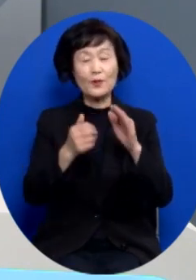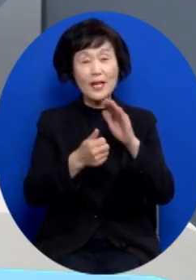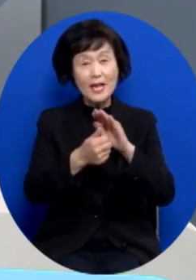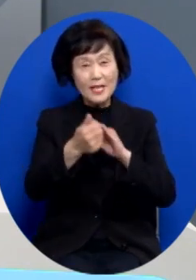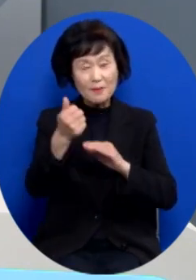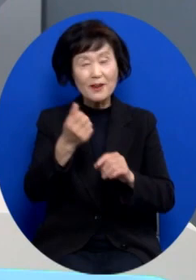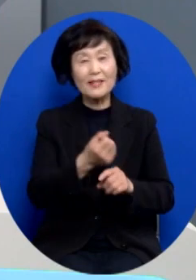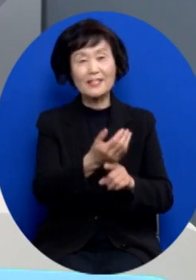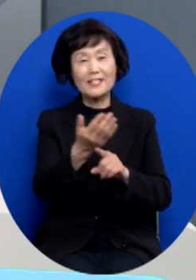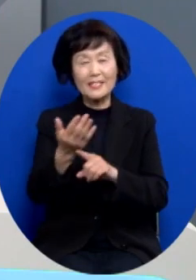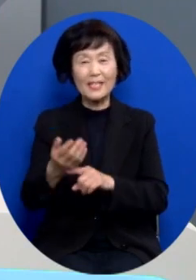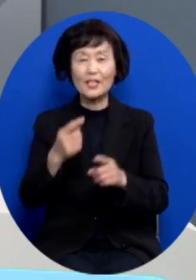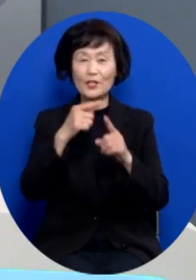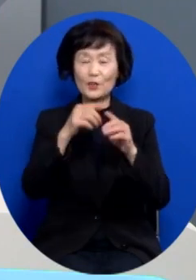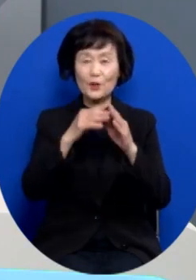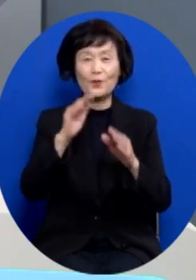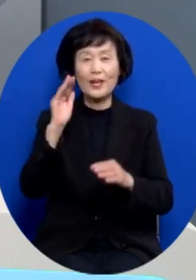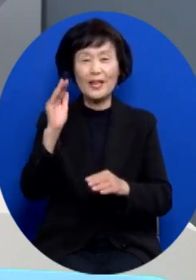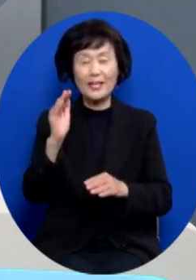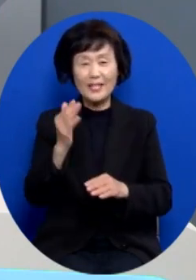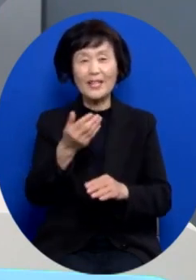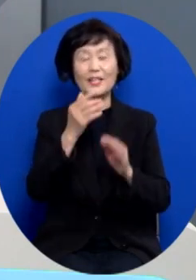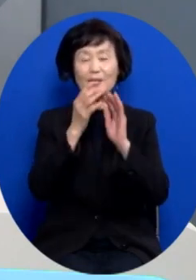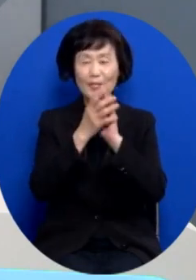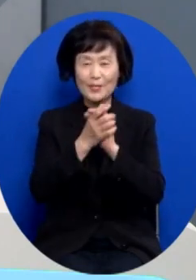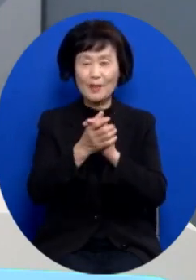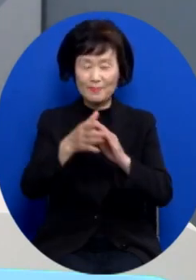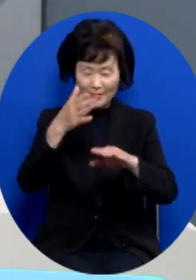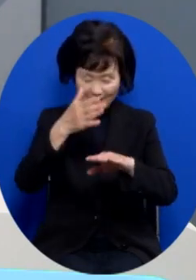수원제일교회가 되기를 기도하겠습니다 오늘 말씀 감사합니다 고맙습니다